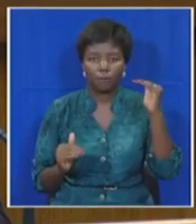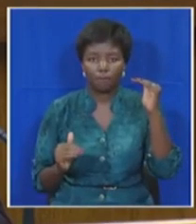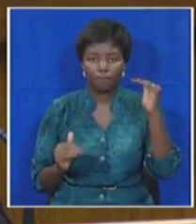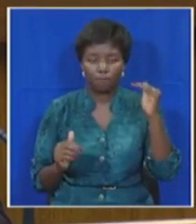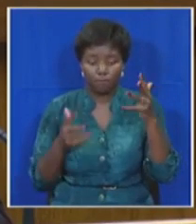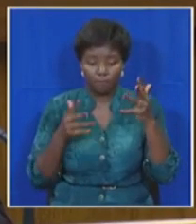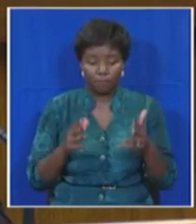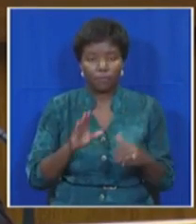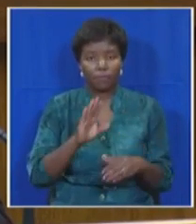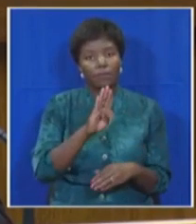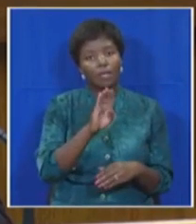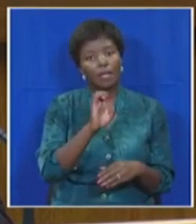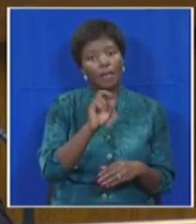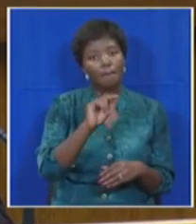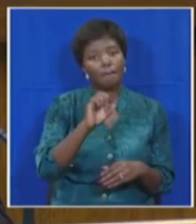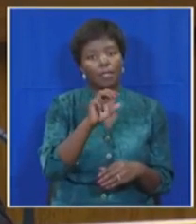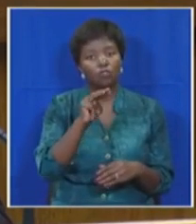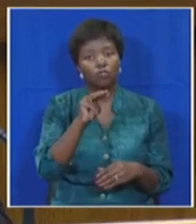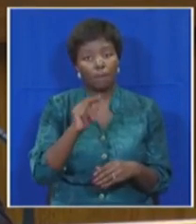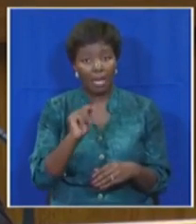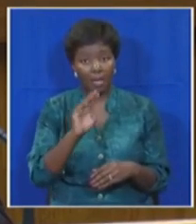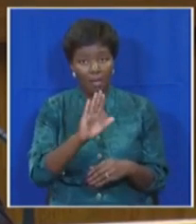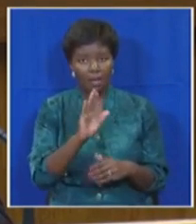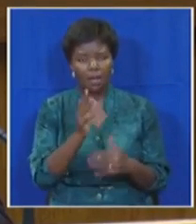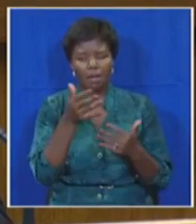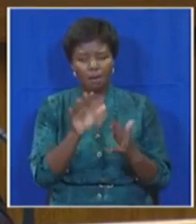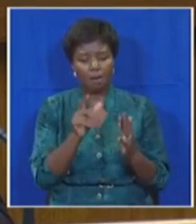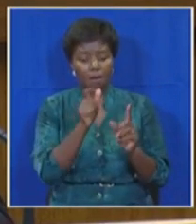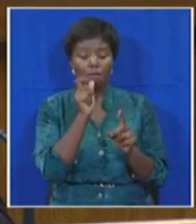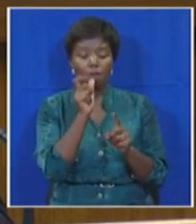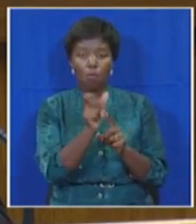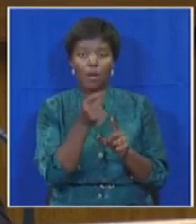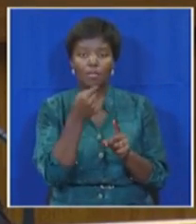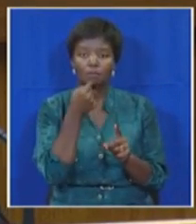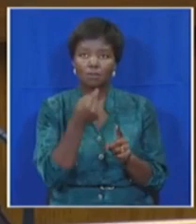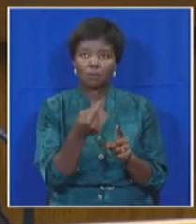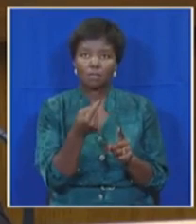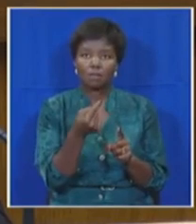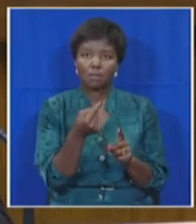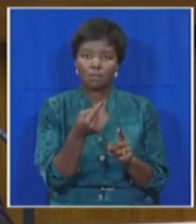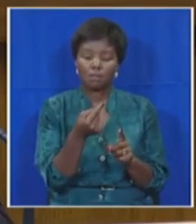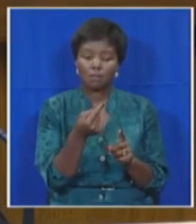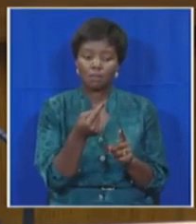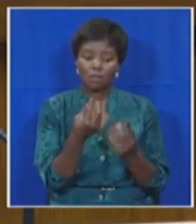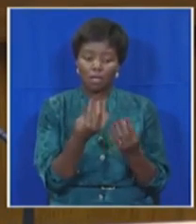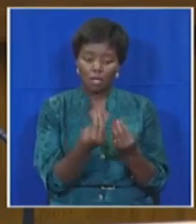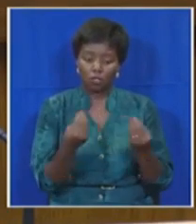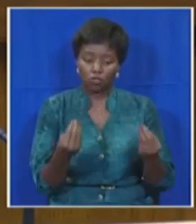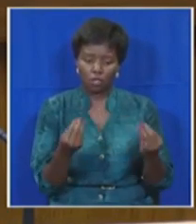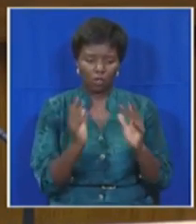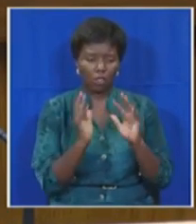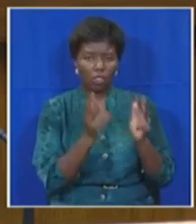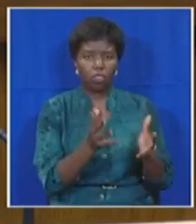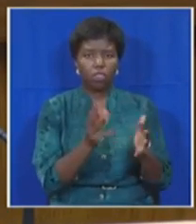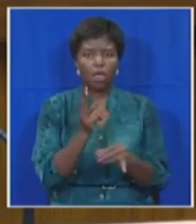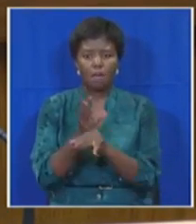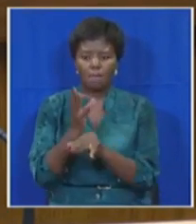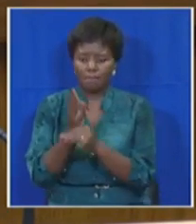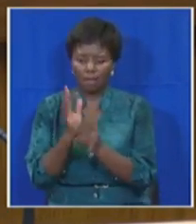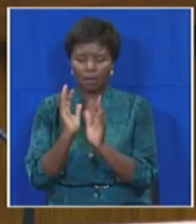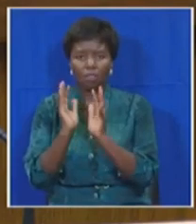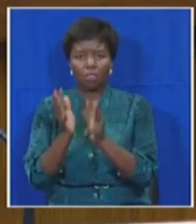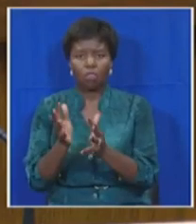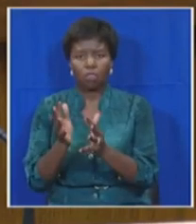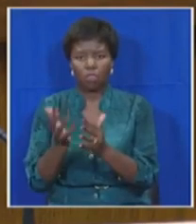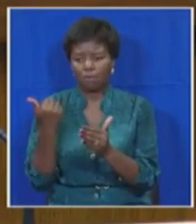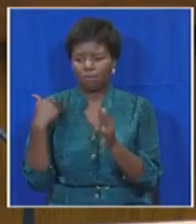was 'n weggooi lam toe Villa hom gevind het. Sy ouers het hom weggegooi. 9 jaar later het die Van Rooyen familie hom geëis